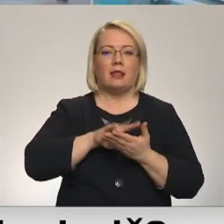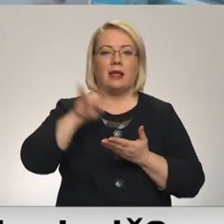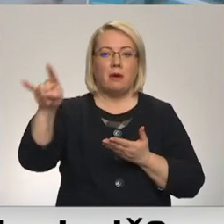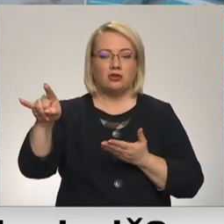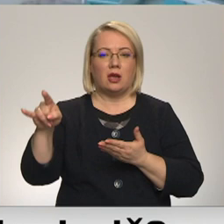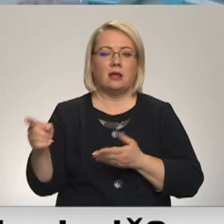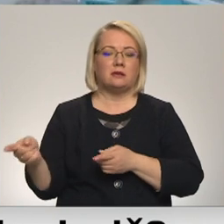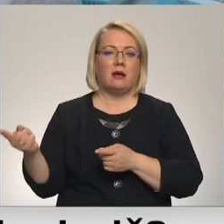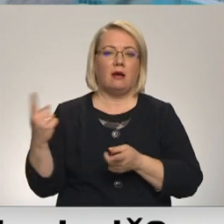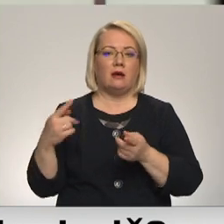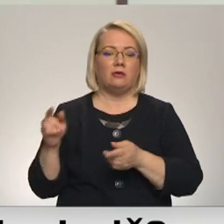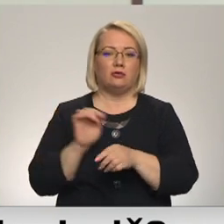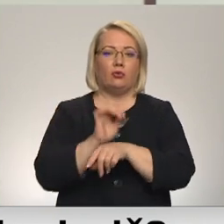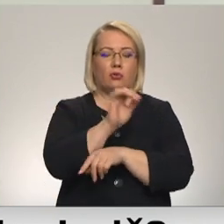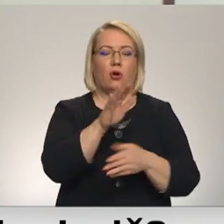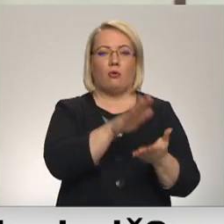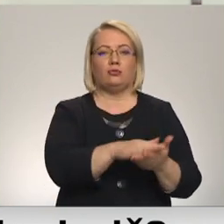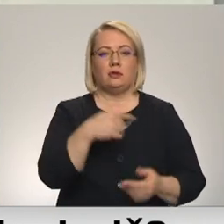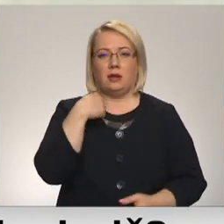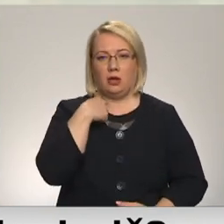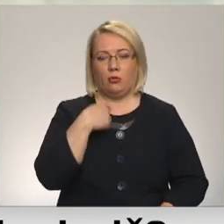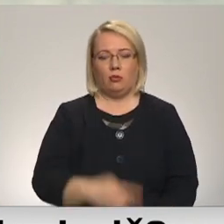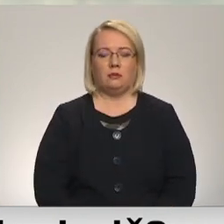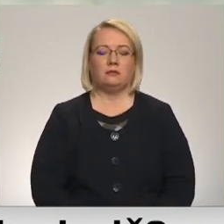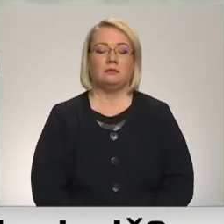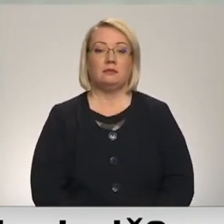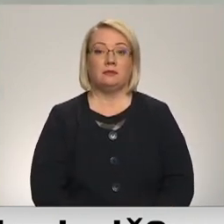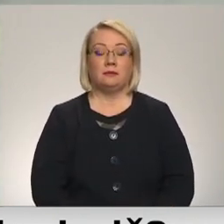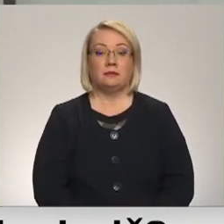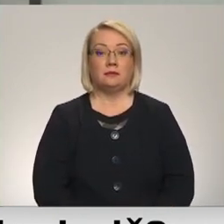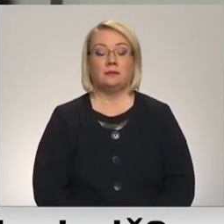pārvirzītas uz Rīgu. Kārlis Miksons, Olavs Peršavics, Latvijas televīzija.